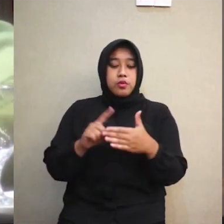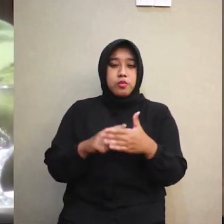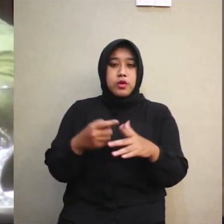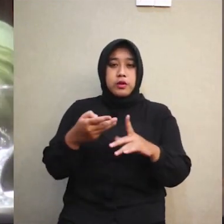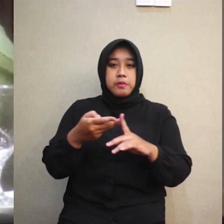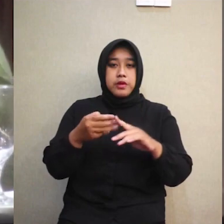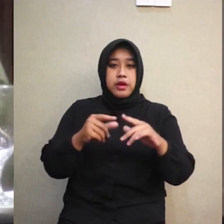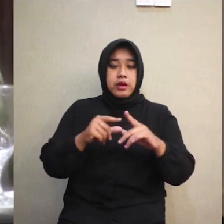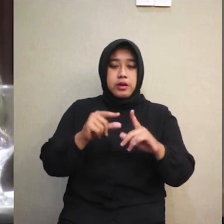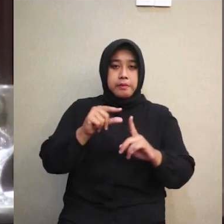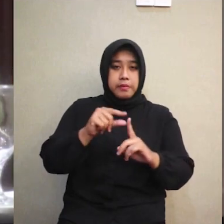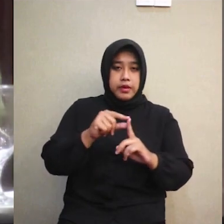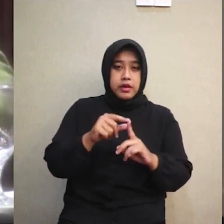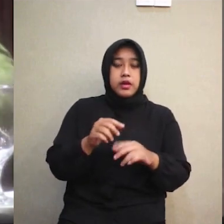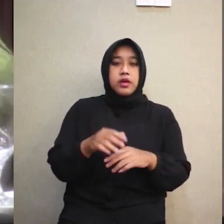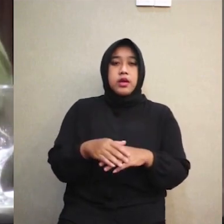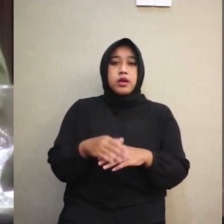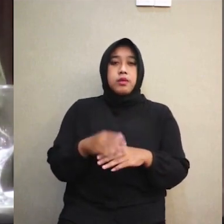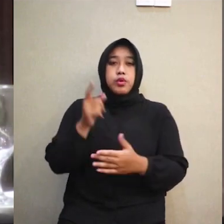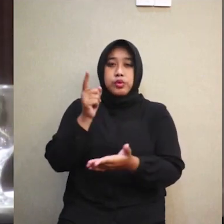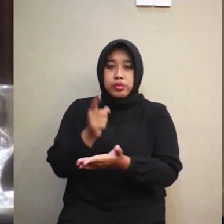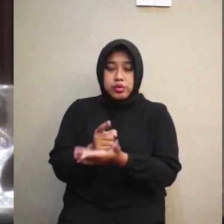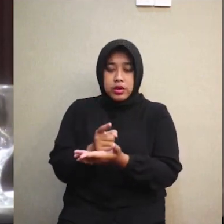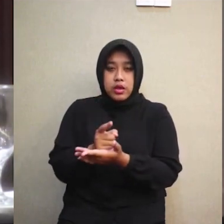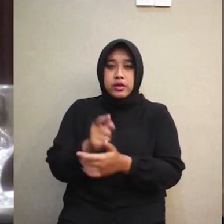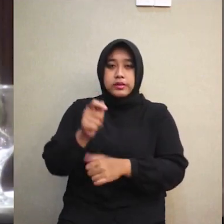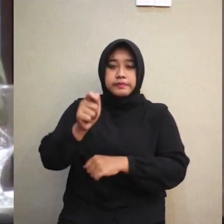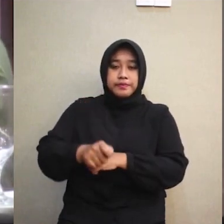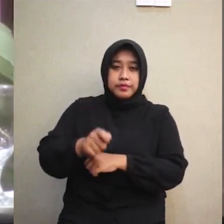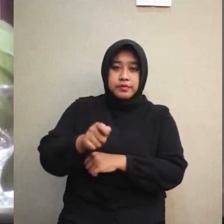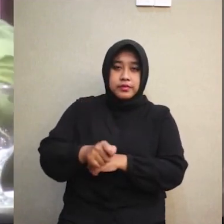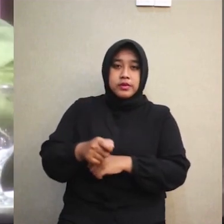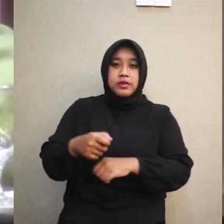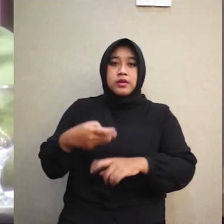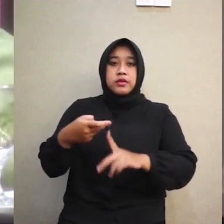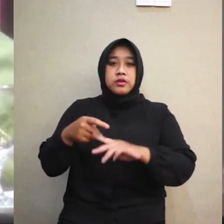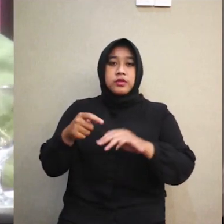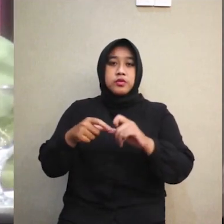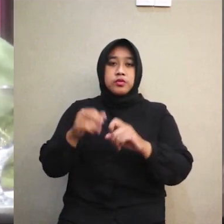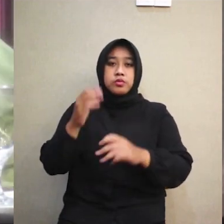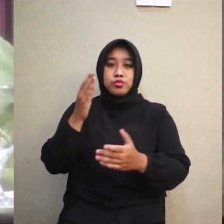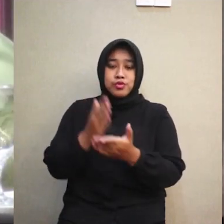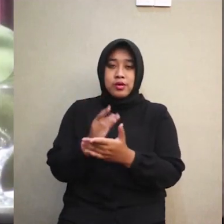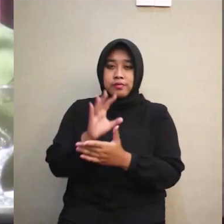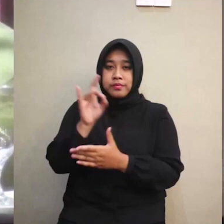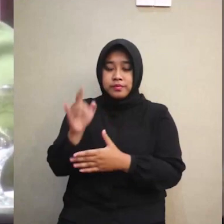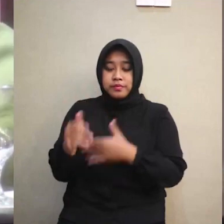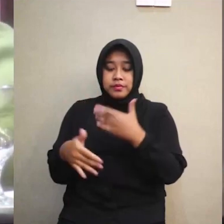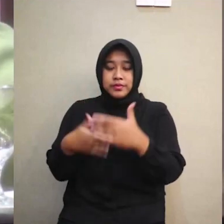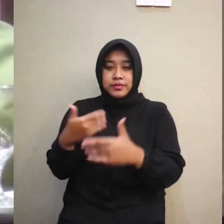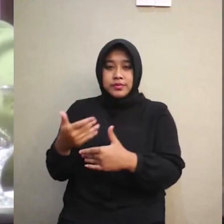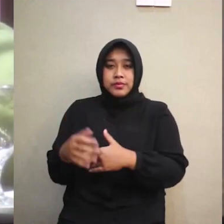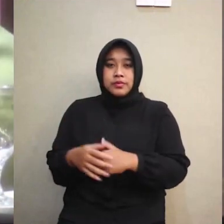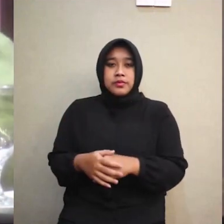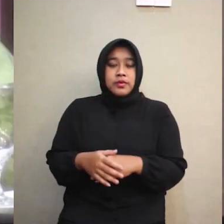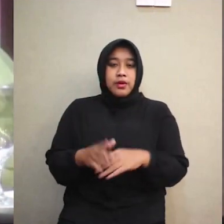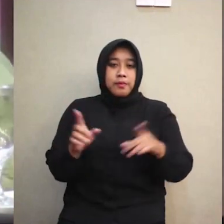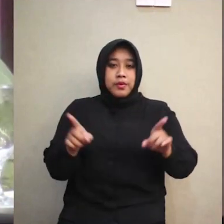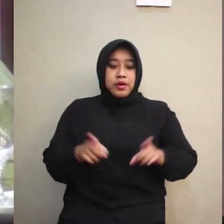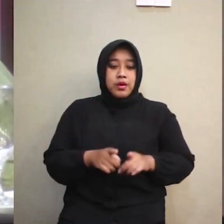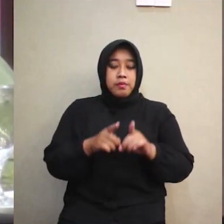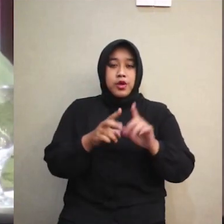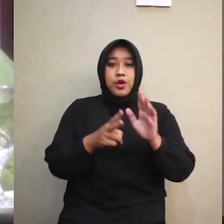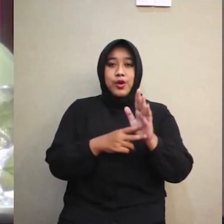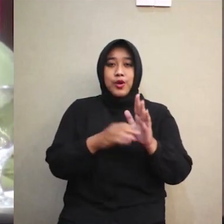pra penuntutan sampai persidangan eksekusi putusan dan sebagainya kemudian pendampingan yang non litigasi yang